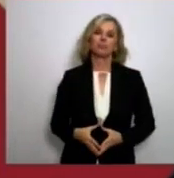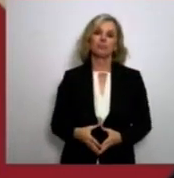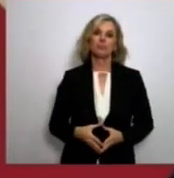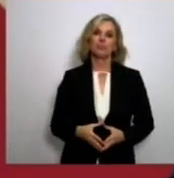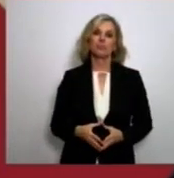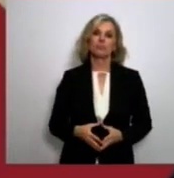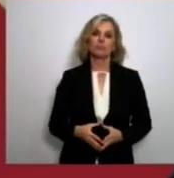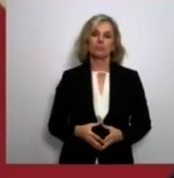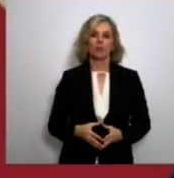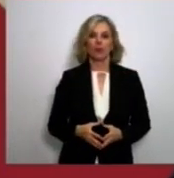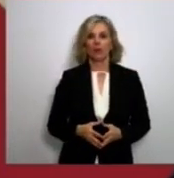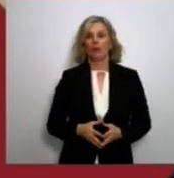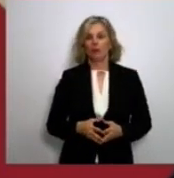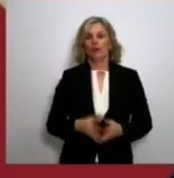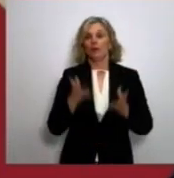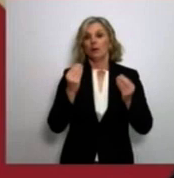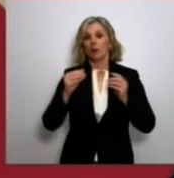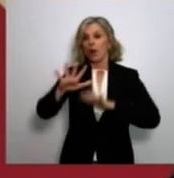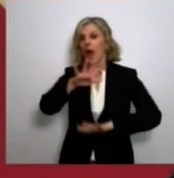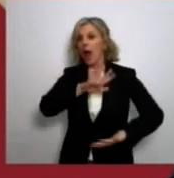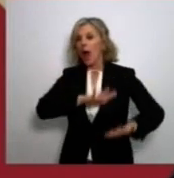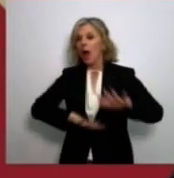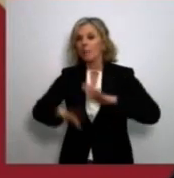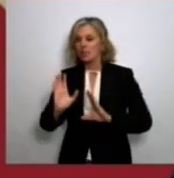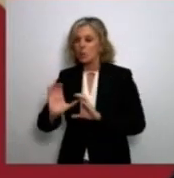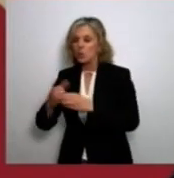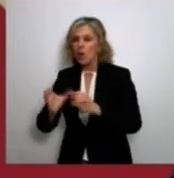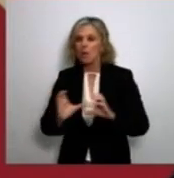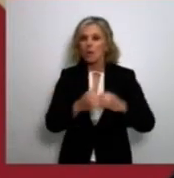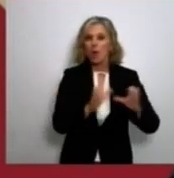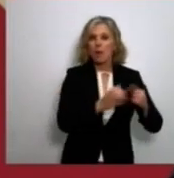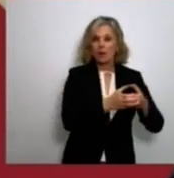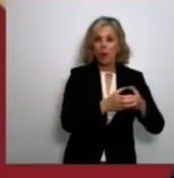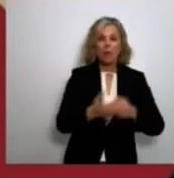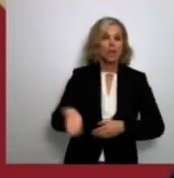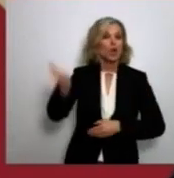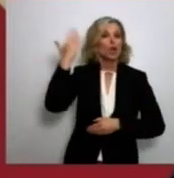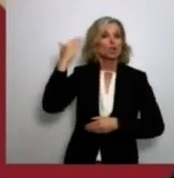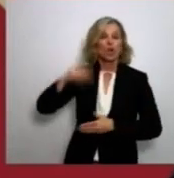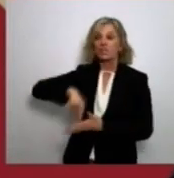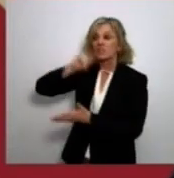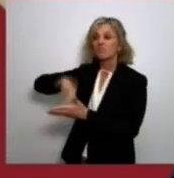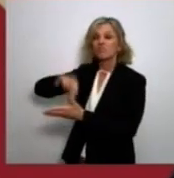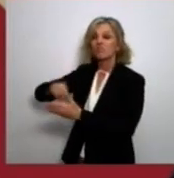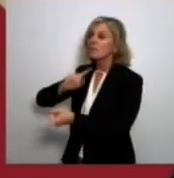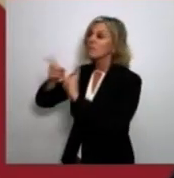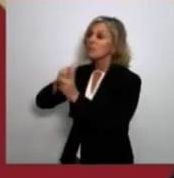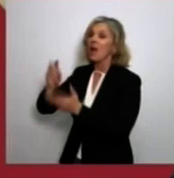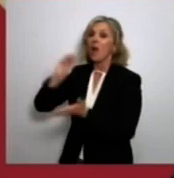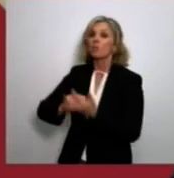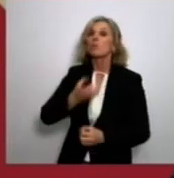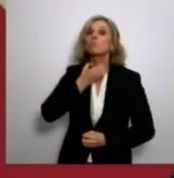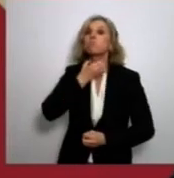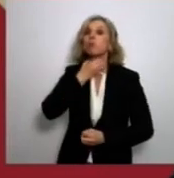μιλώντας για την απάτη των κομμάτων που έκαναν αντιπολίτευση στην ψήφιση των μνημονίων και της προδοσίας της Μακεδονίας. Θα